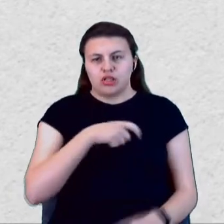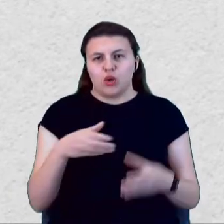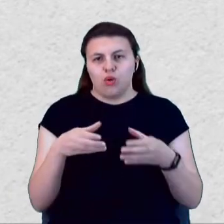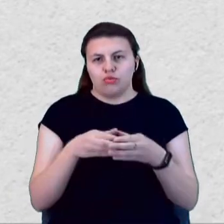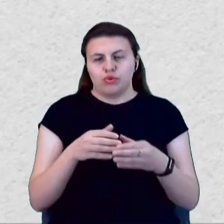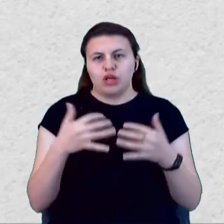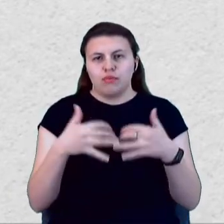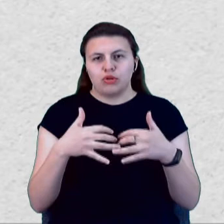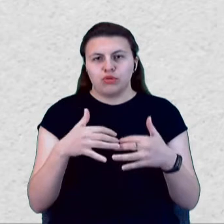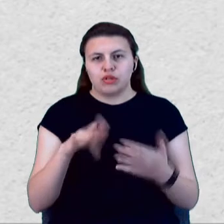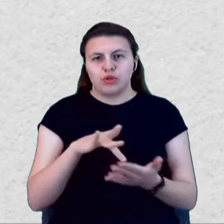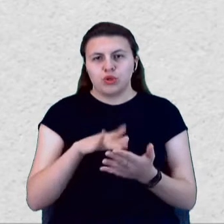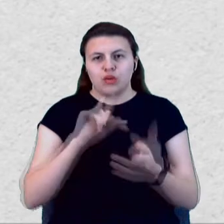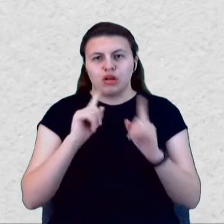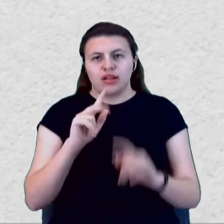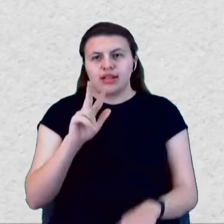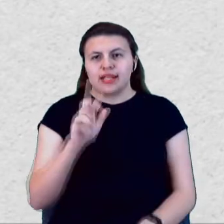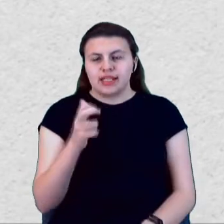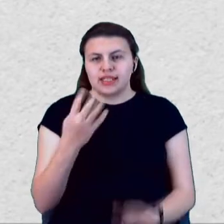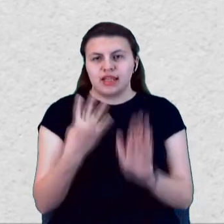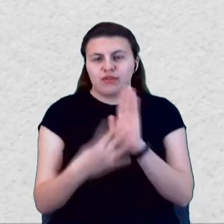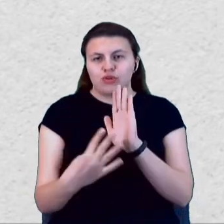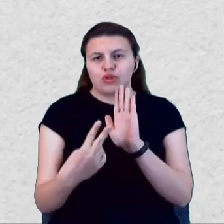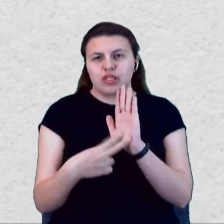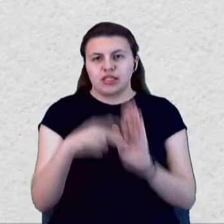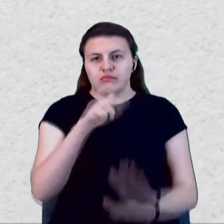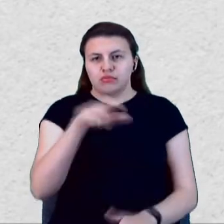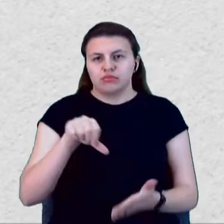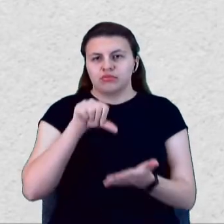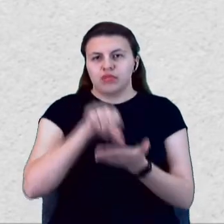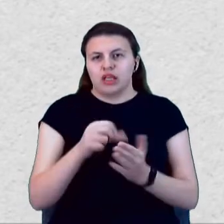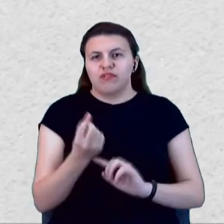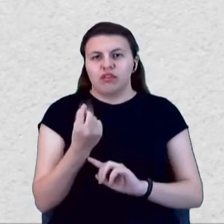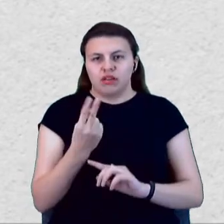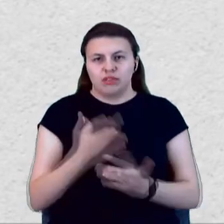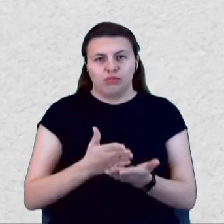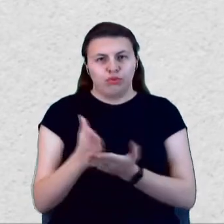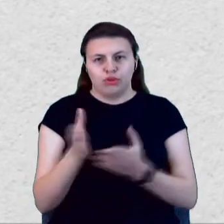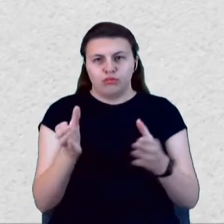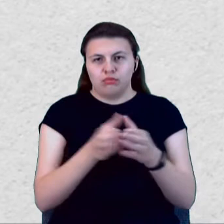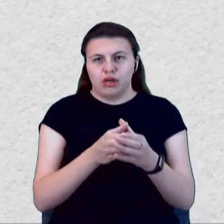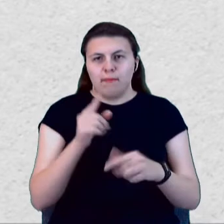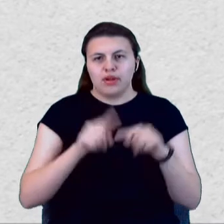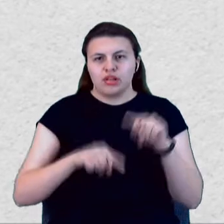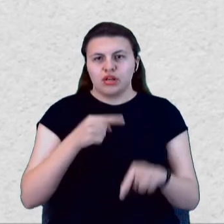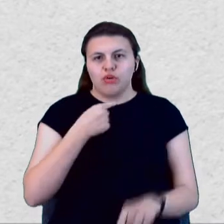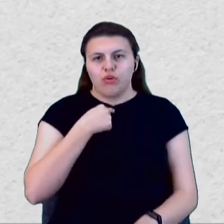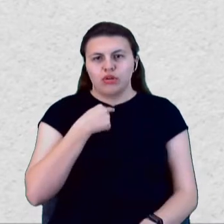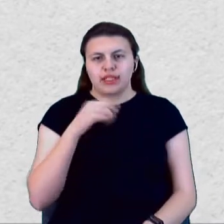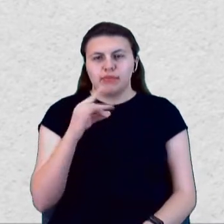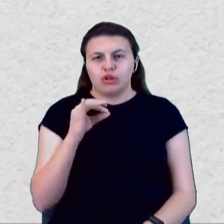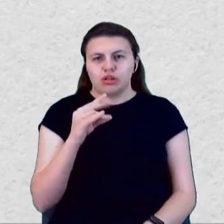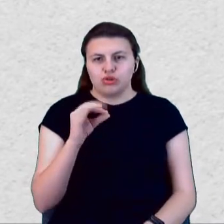міської ради балотується 397 кандидатів від 12 політичних партій. Це «Батьківщина», «Голос», «Демократична